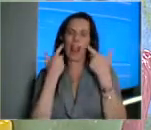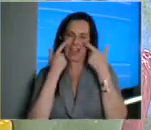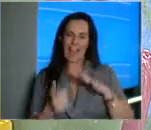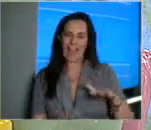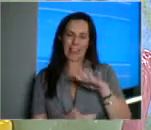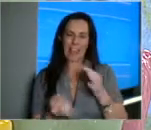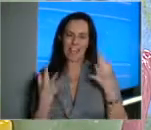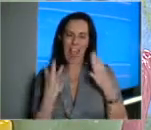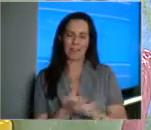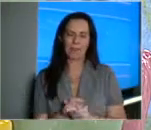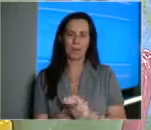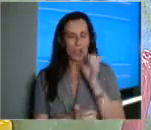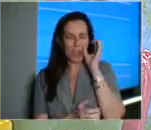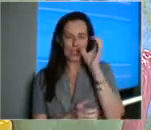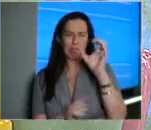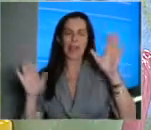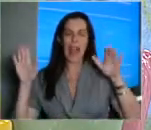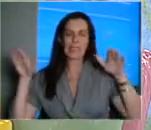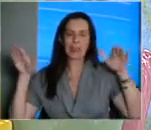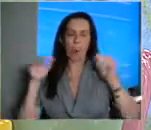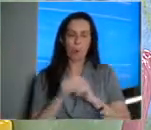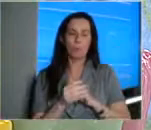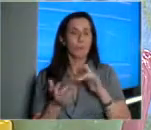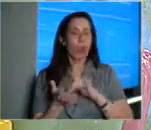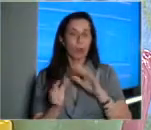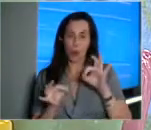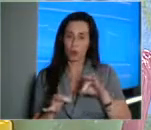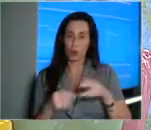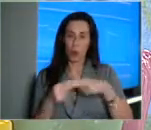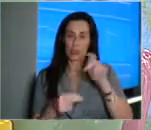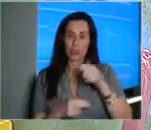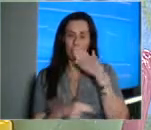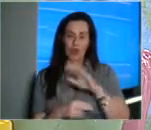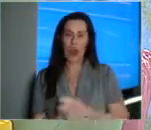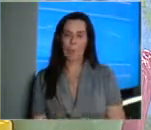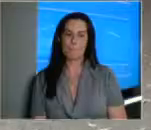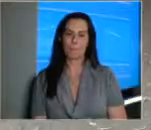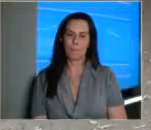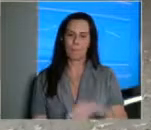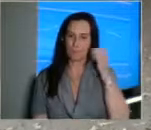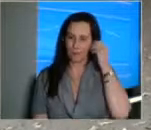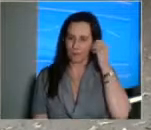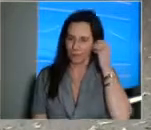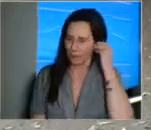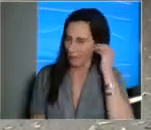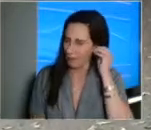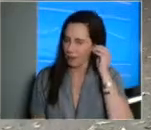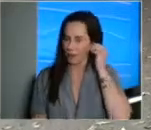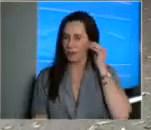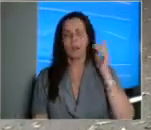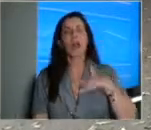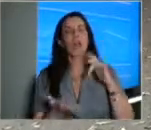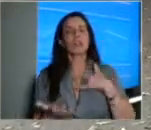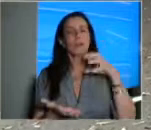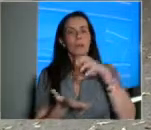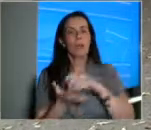להגנת הטבע, שתצפת על הציפורים בצפריה שנמצאת ממש פה, ליד הכנסת בירושלים. אנחנו נמצאים עכשיו בתחנה לחקר